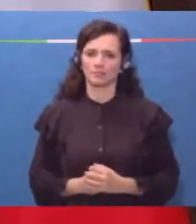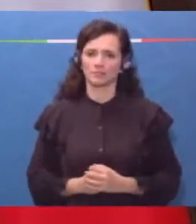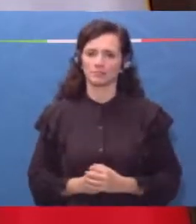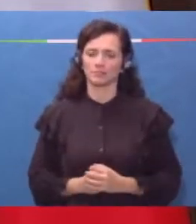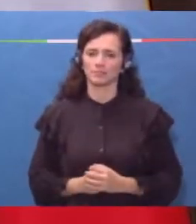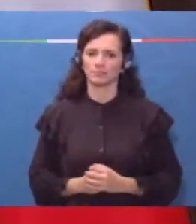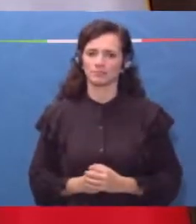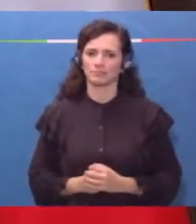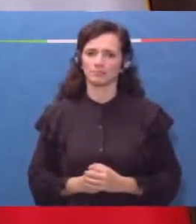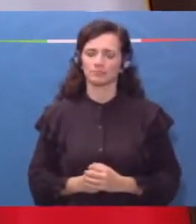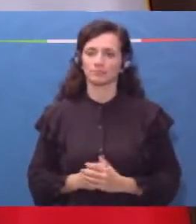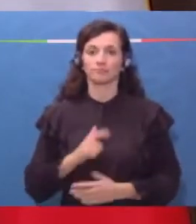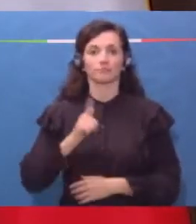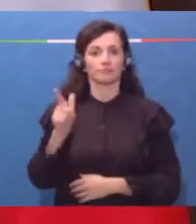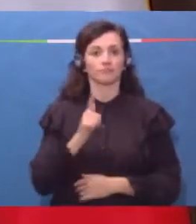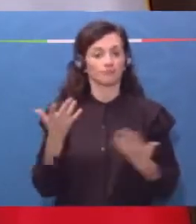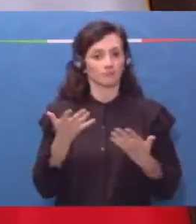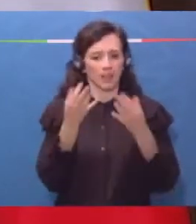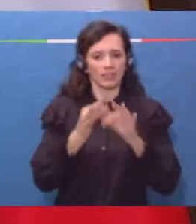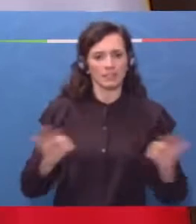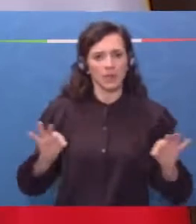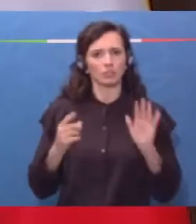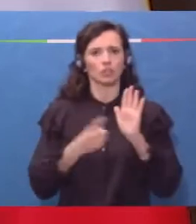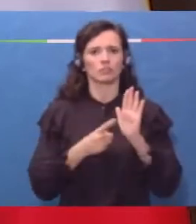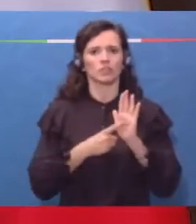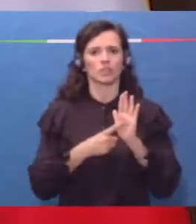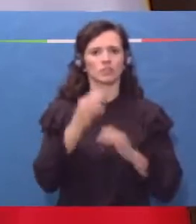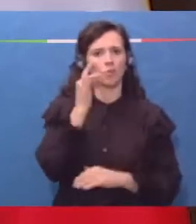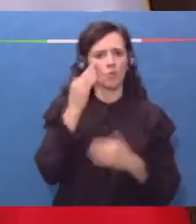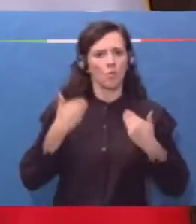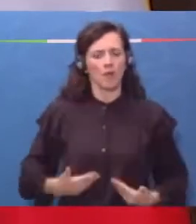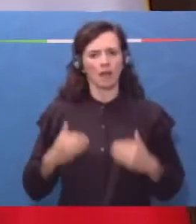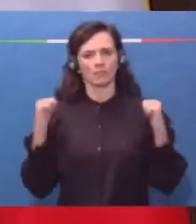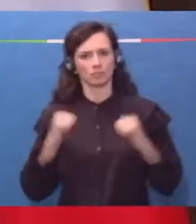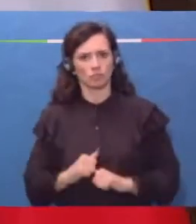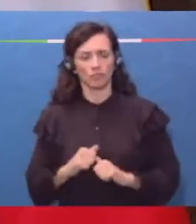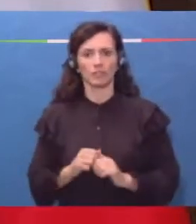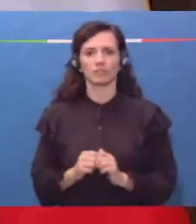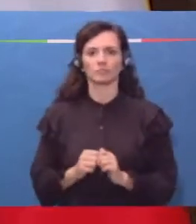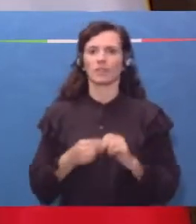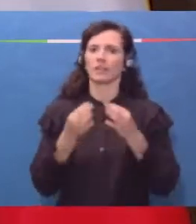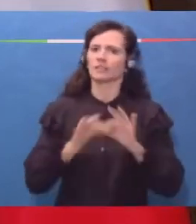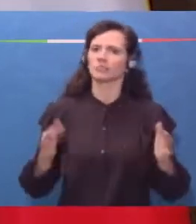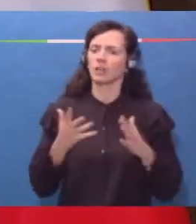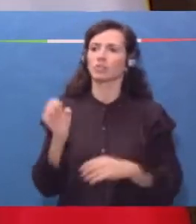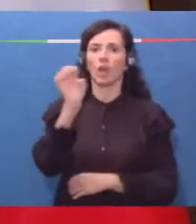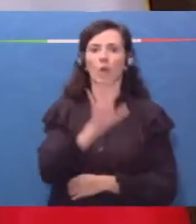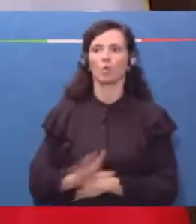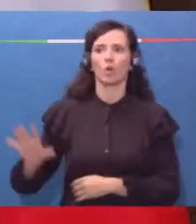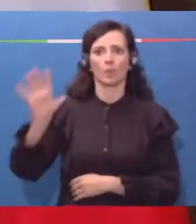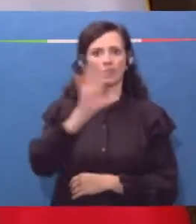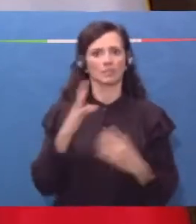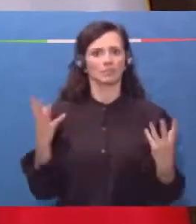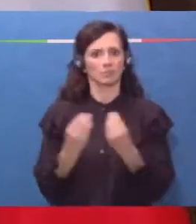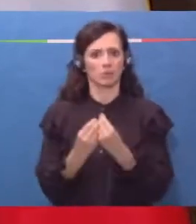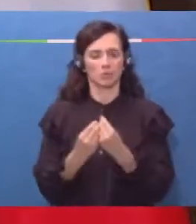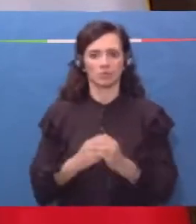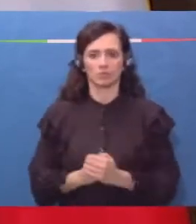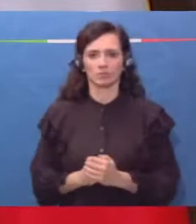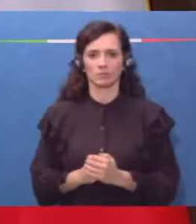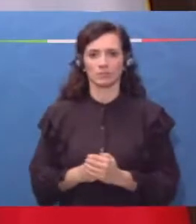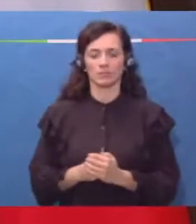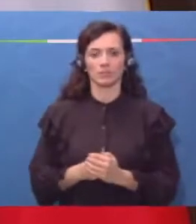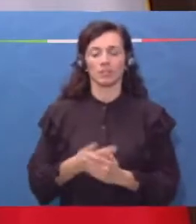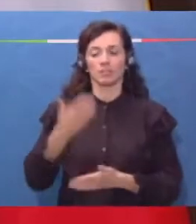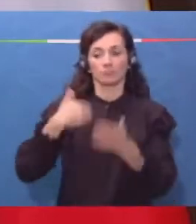sul rispetto dei diritti umani e civili, sull'europeismo. Tra i nostri padri